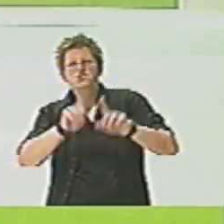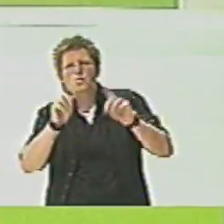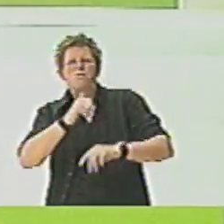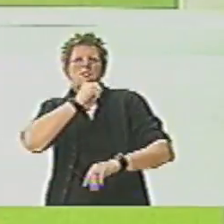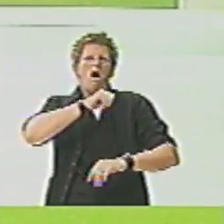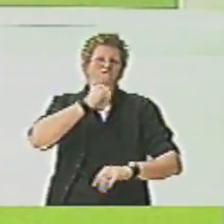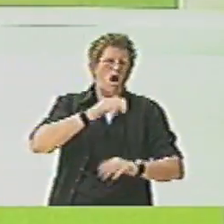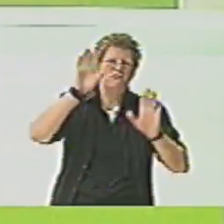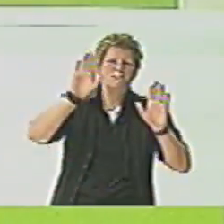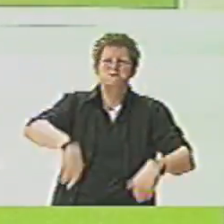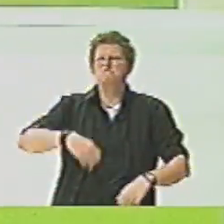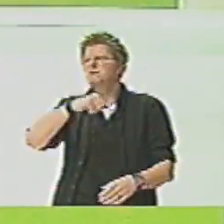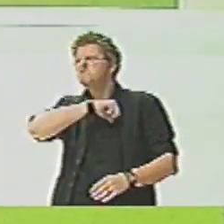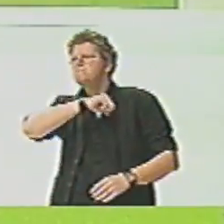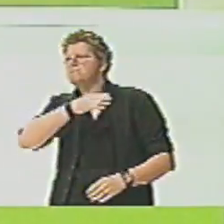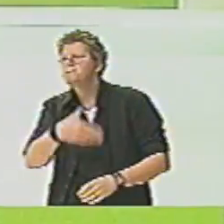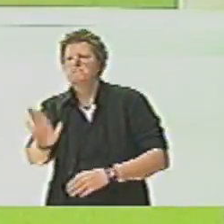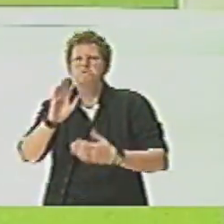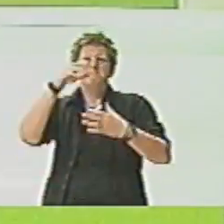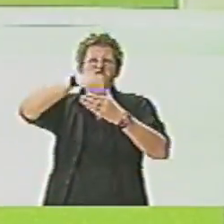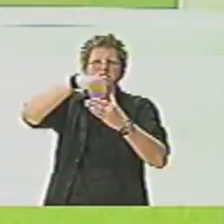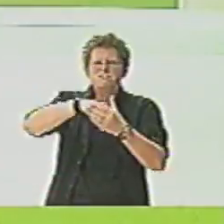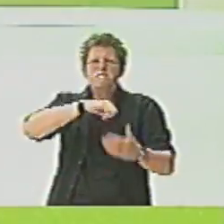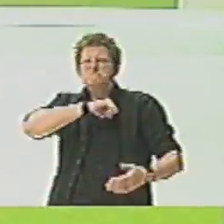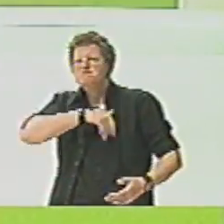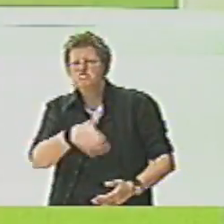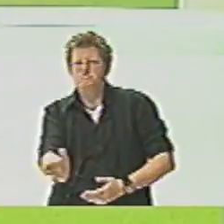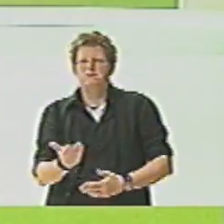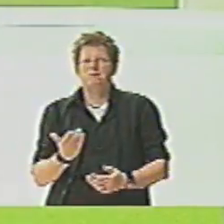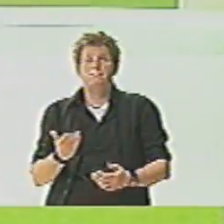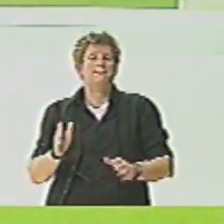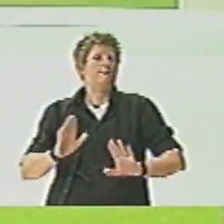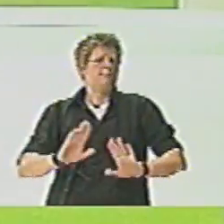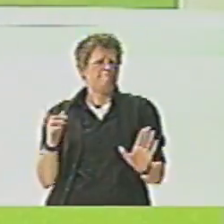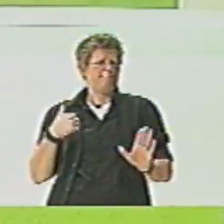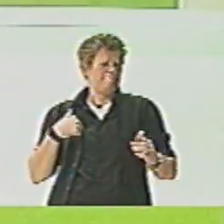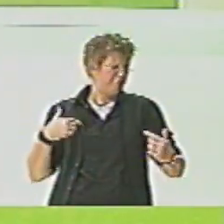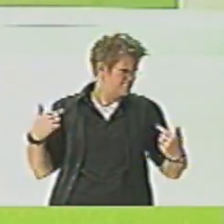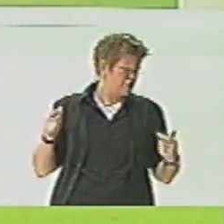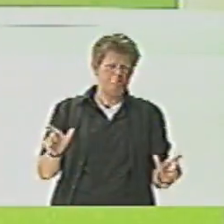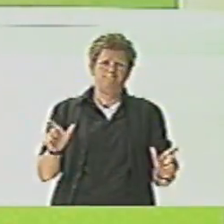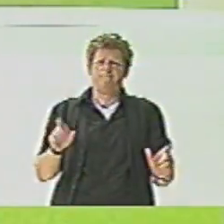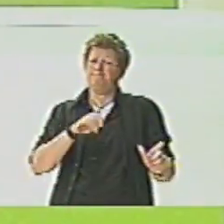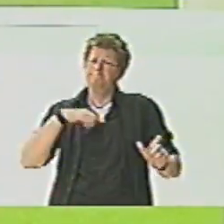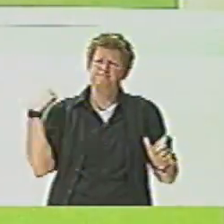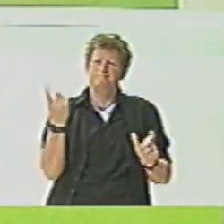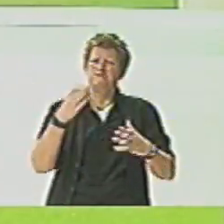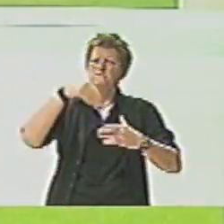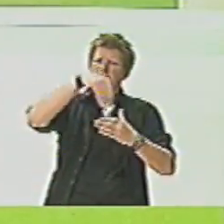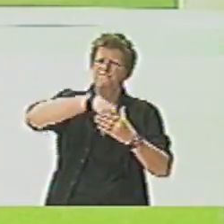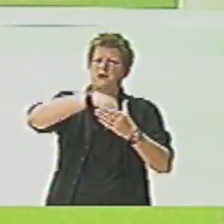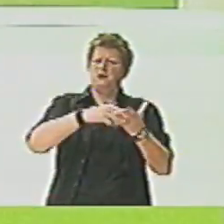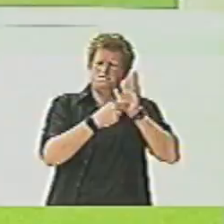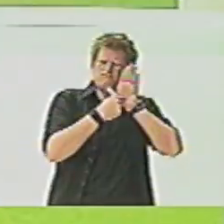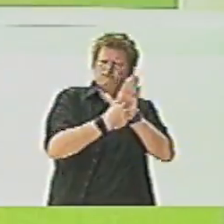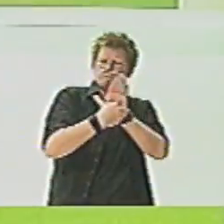geworden. Nein, wir haben auf unsere Stärken gesetzt, das heißt Inhalte, Präsenz,